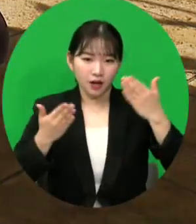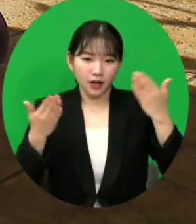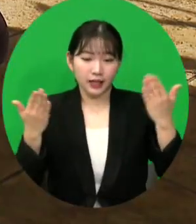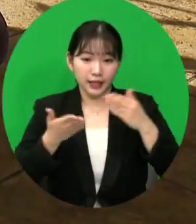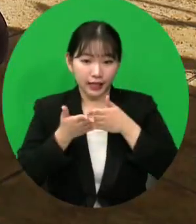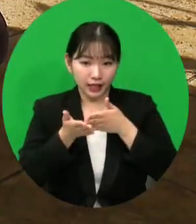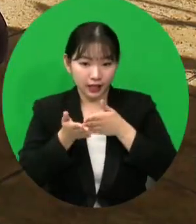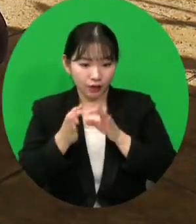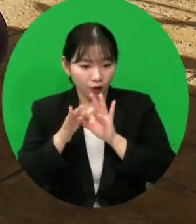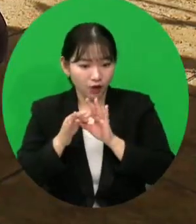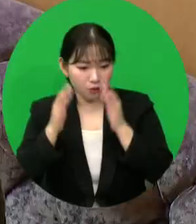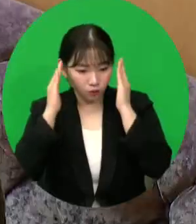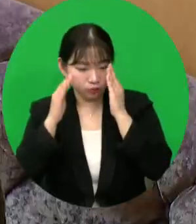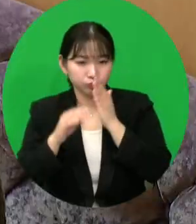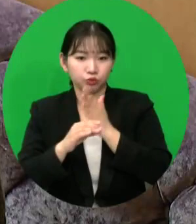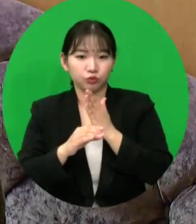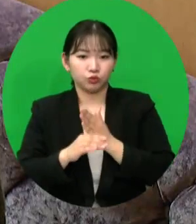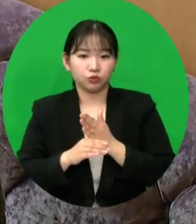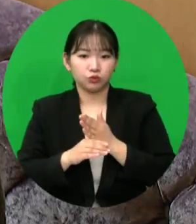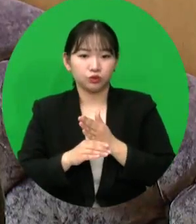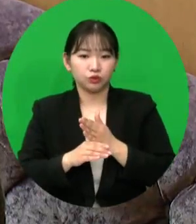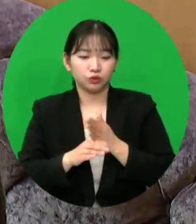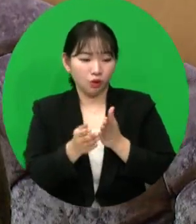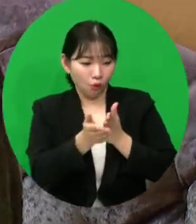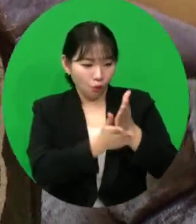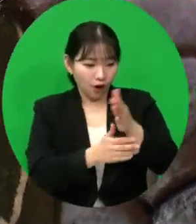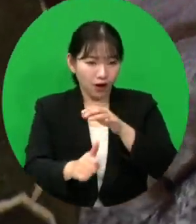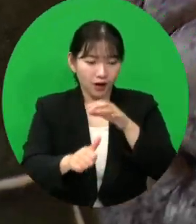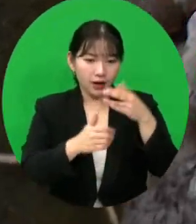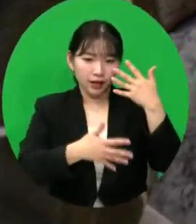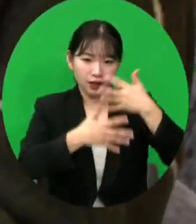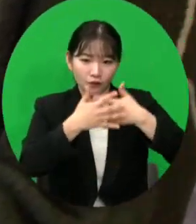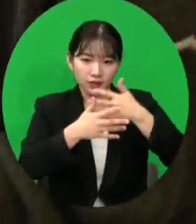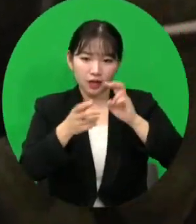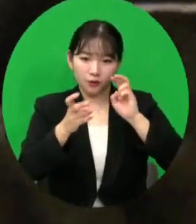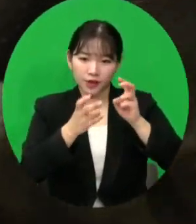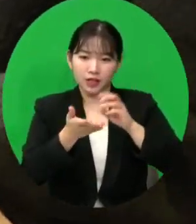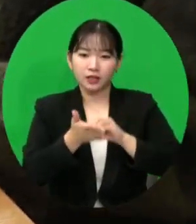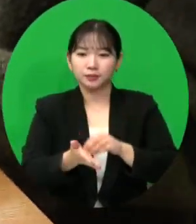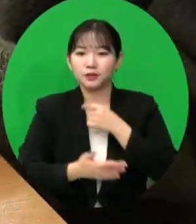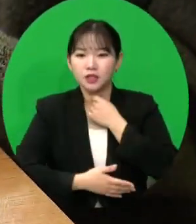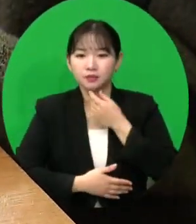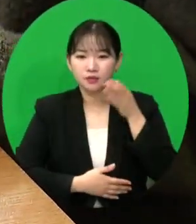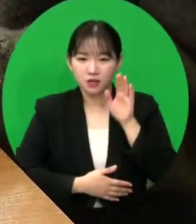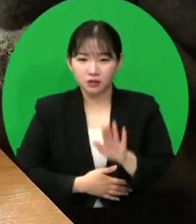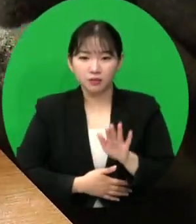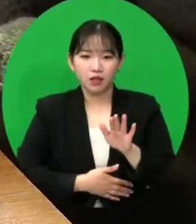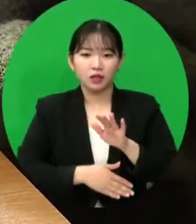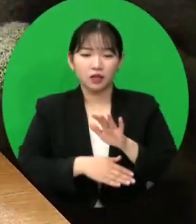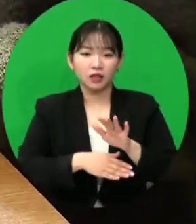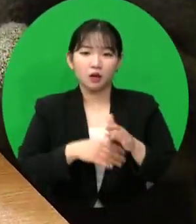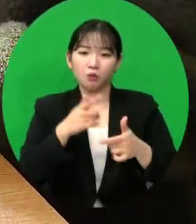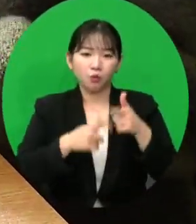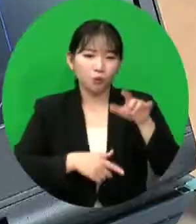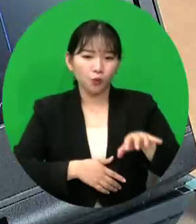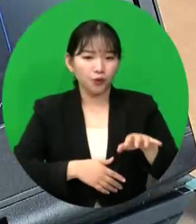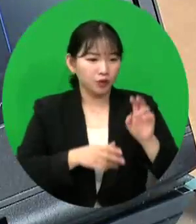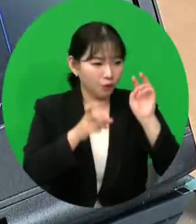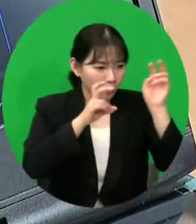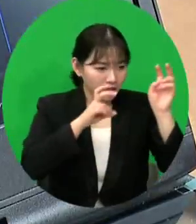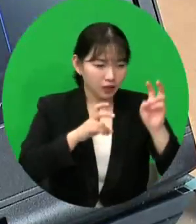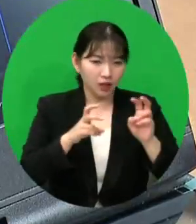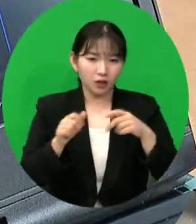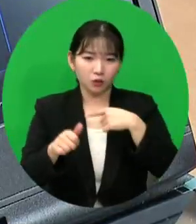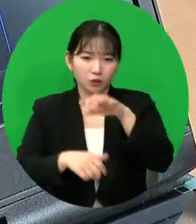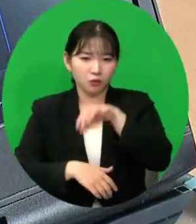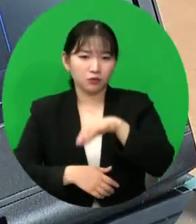공부를 병행하고 있습니다. 전공을 살려 영상업계 취업을 희망하고 있지만 지역에는 이렇다 할 직장도